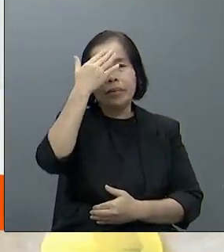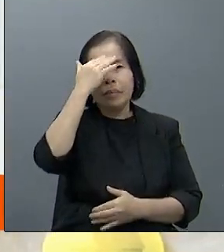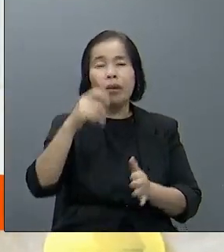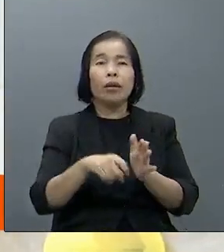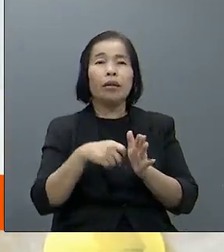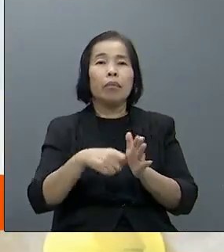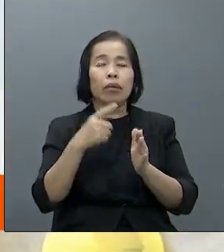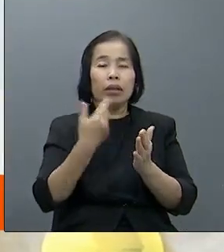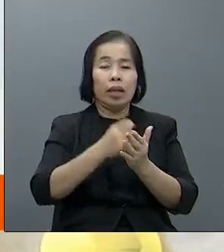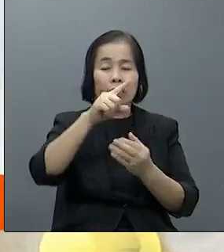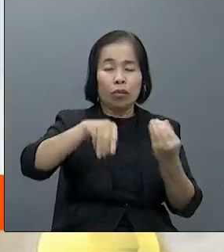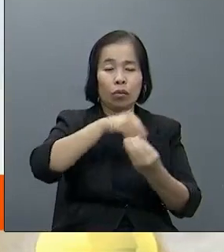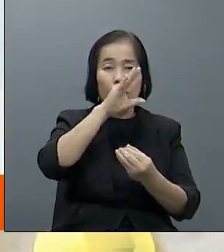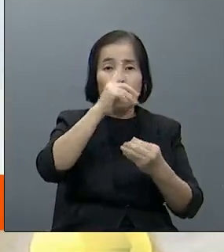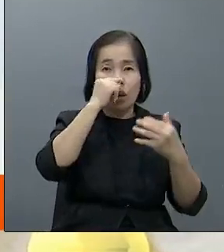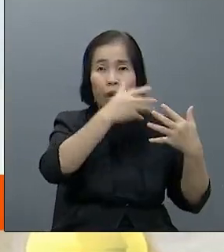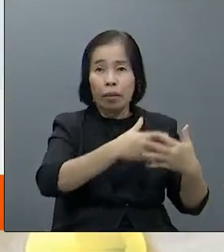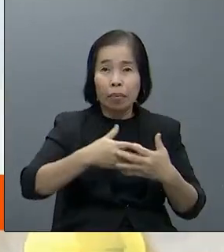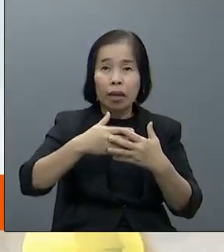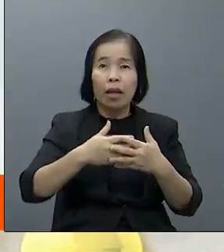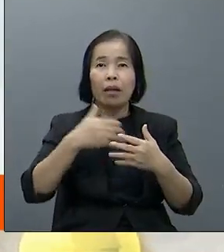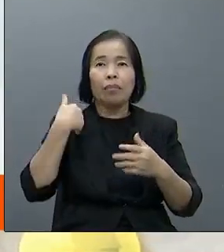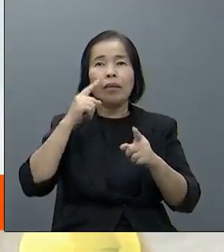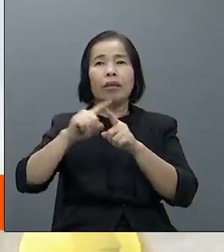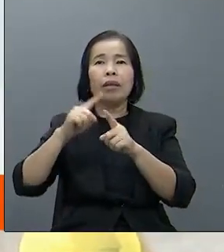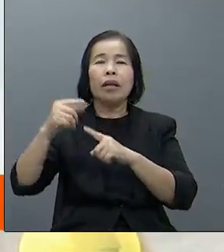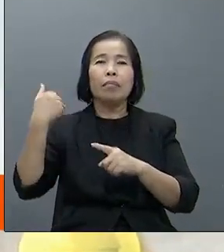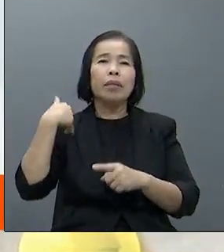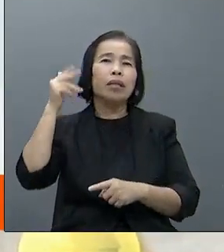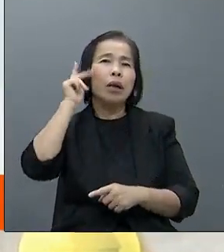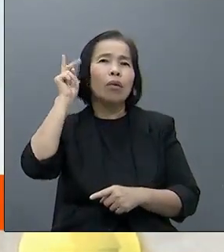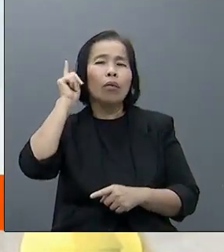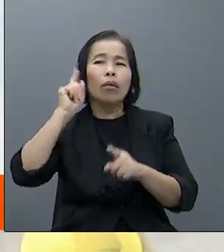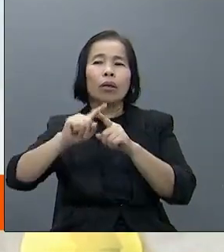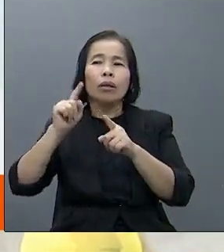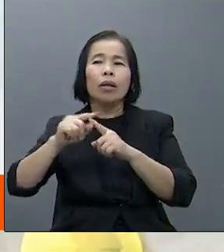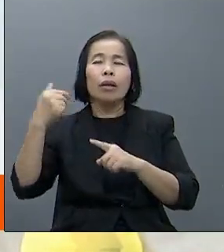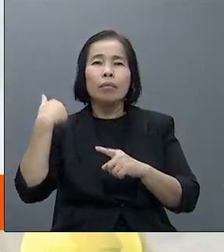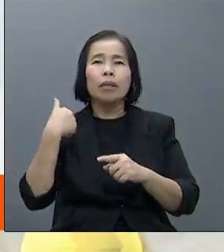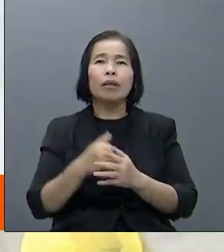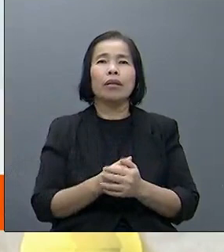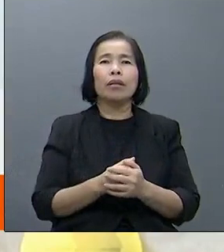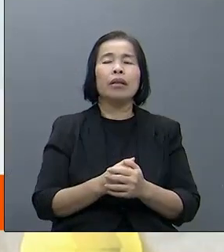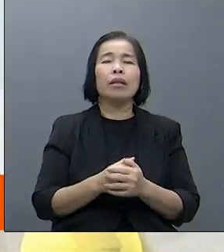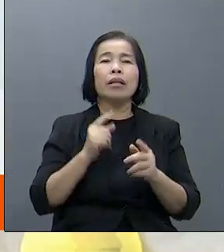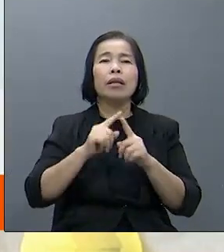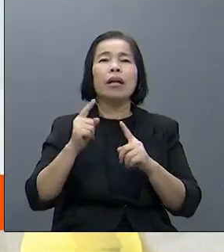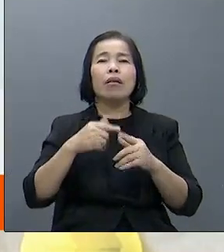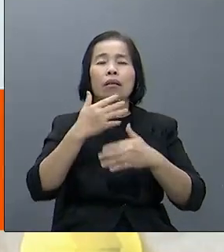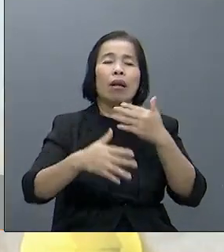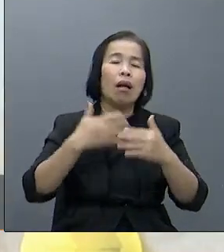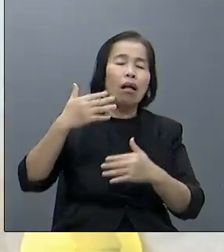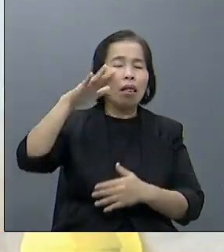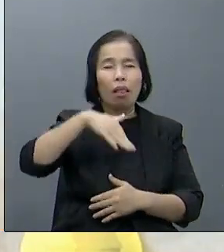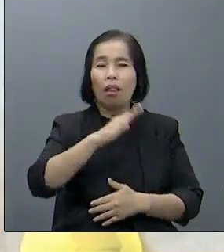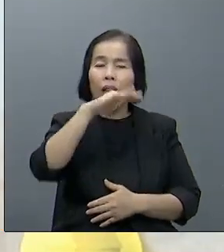เอ่อเศรษฐกิจอเมริกากับนโยบายของเฟดเนี่ยนะทุกทีที่มีข่าวเอเดี๋ยวเฟดจะขึ้นไม่ขึ้นจะลงเมื่อไรอะไรอย่างเงี้ยมันตลาดมันก็ผันผวนนะ